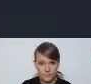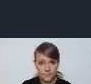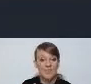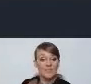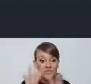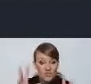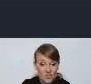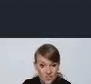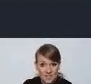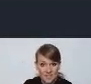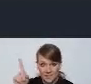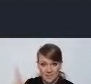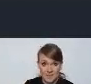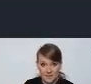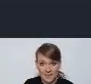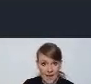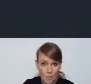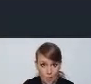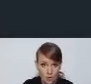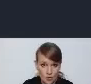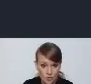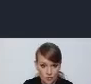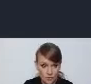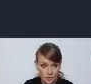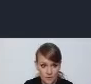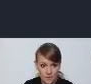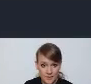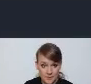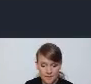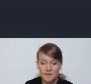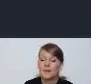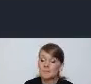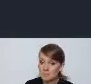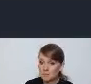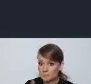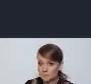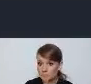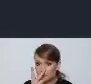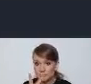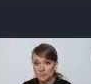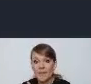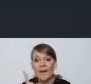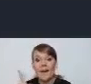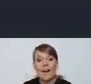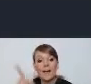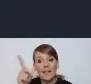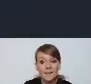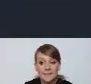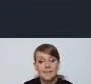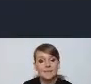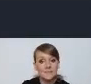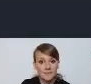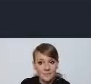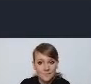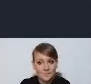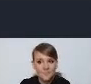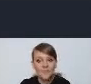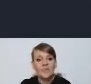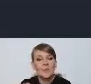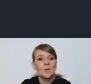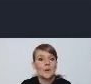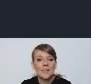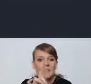Wszystkie one są samorządowe, więc to też pokazuje. A ja oczywiście poza tą listą, ponieważ jesteśmy w Zgierzu, to muszę